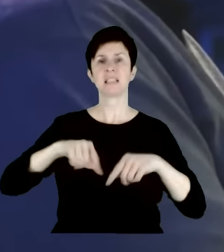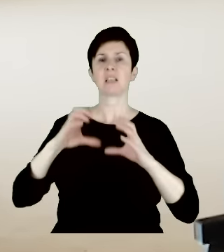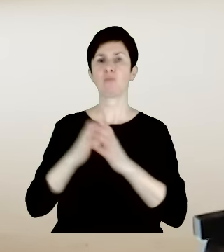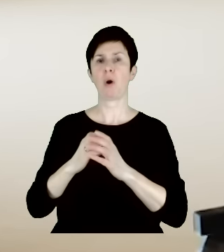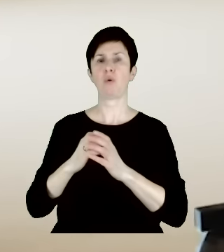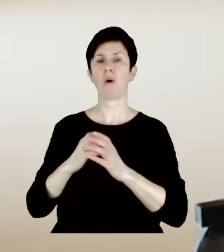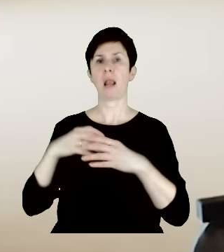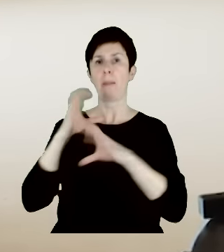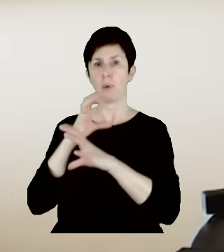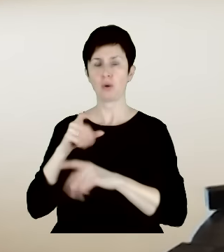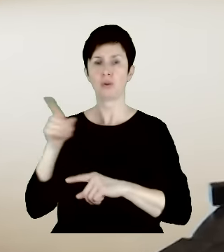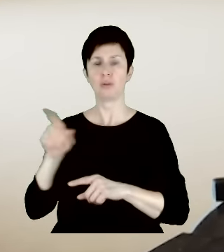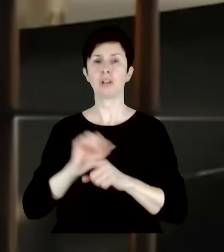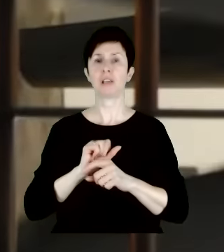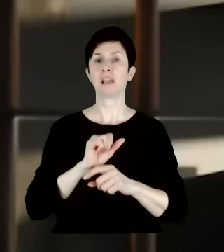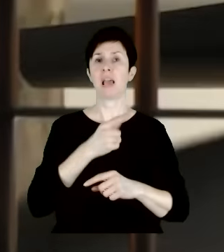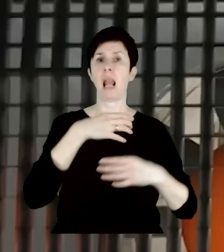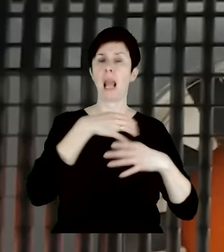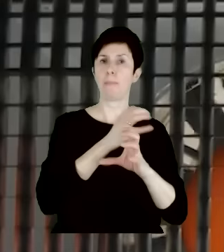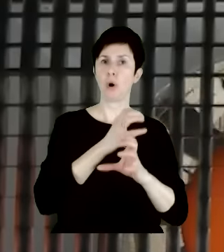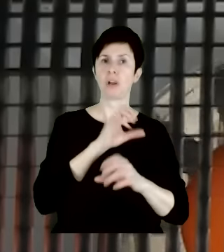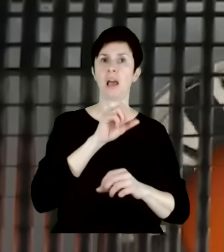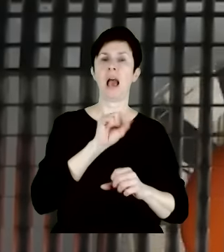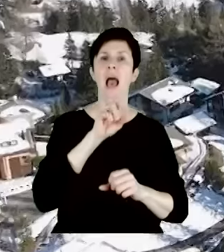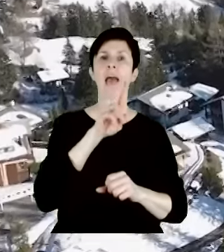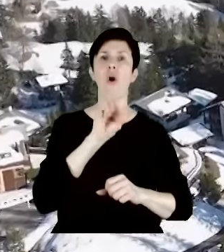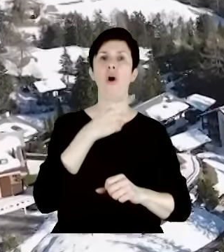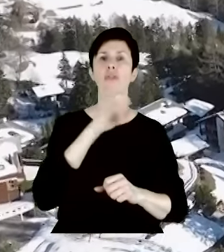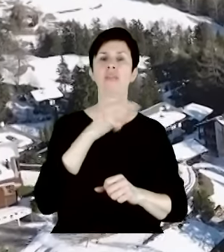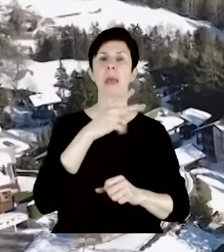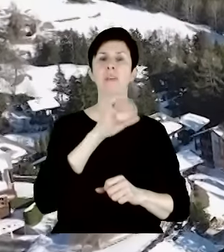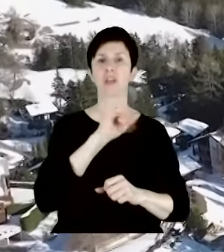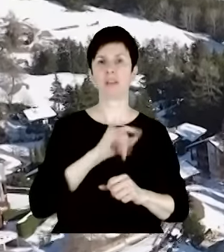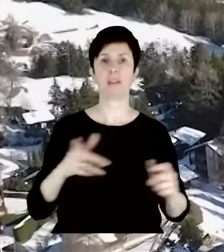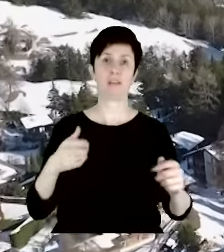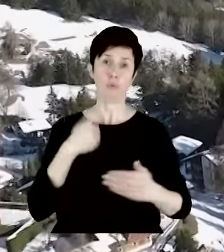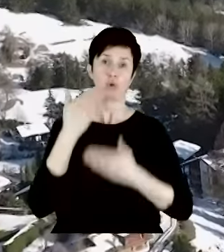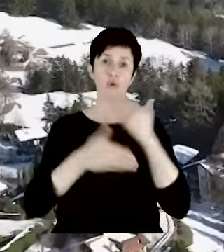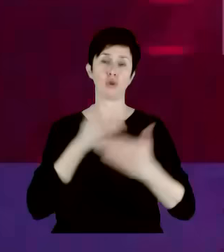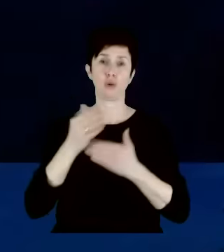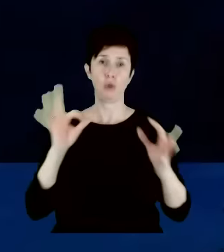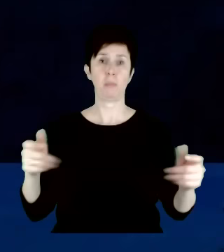Wiatrowej i jednego z niewielu na świecie, Laboratorium Aerodynamiki Środowiskowej. Życzymy tylko dalekich lotów.